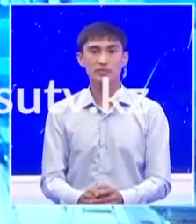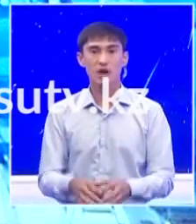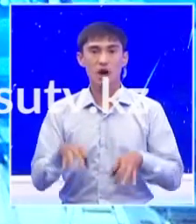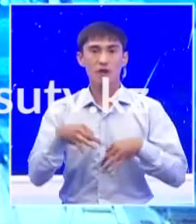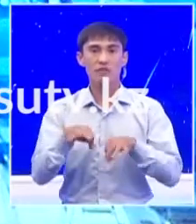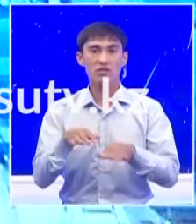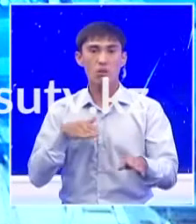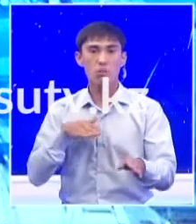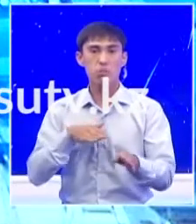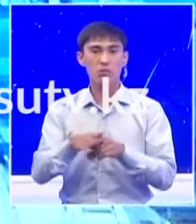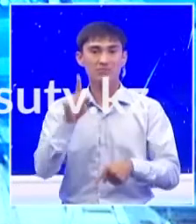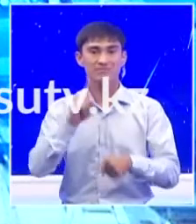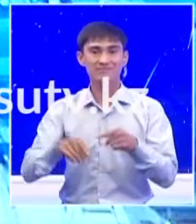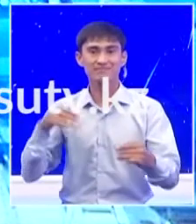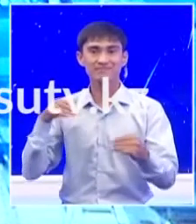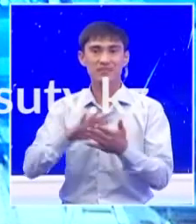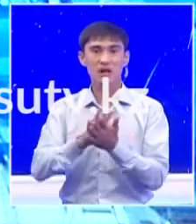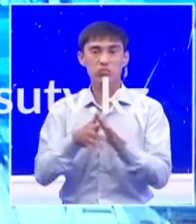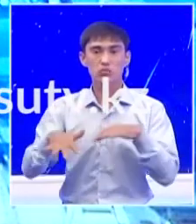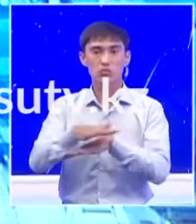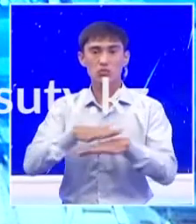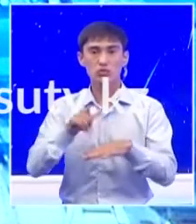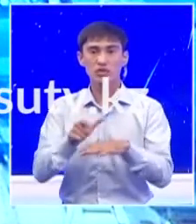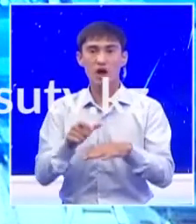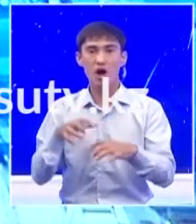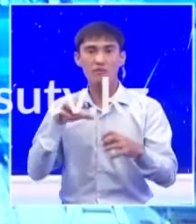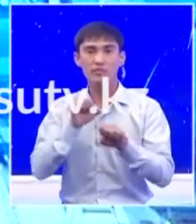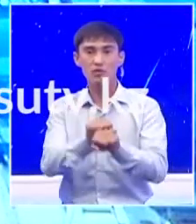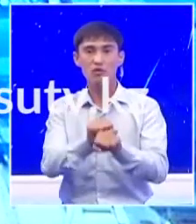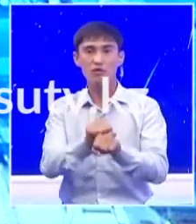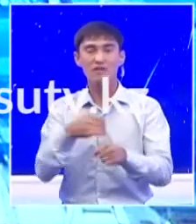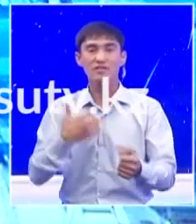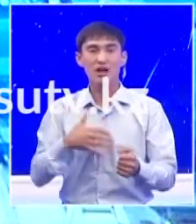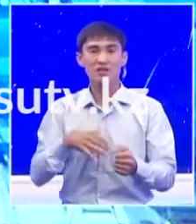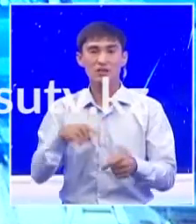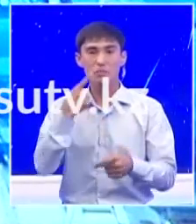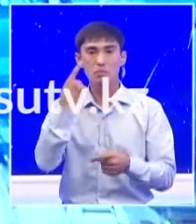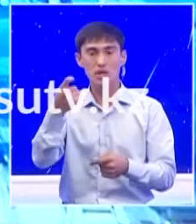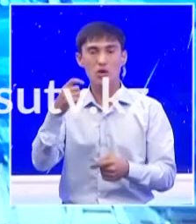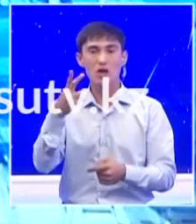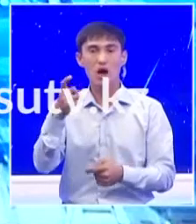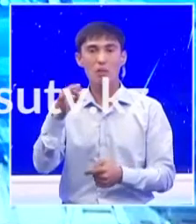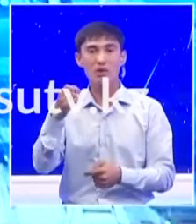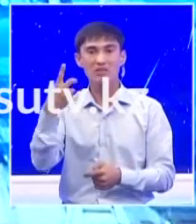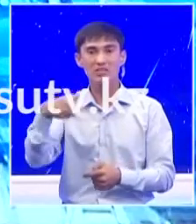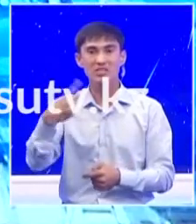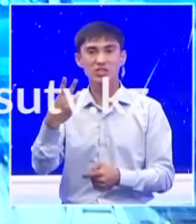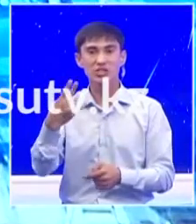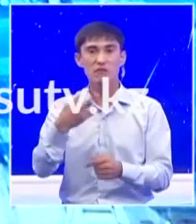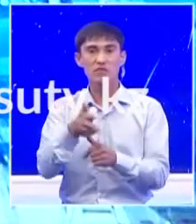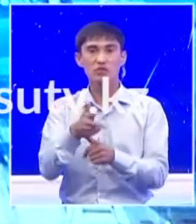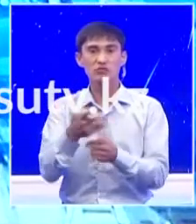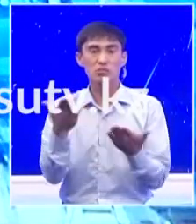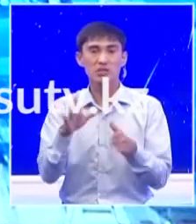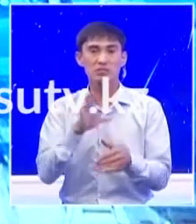Автомобиль на полном ходу въехал в толпу людей на одной из автобусных остановок в Таразе, передает Хабар-24. Видеозапись